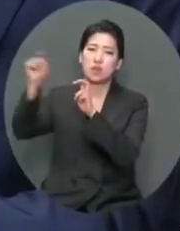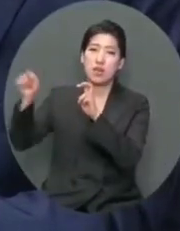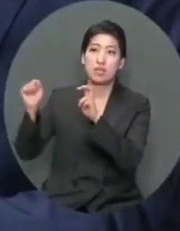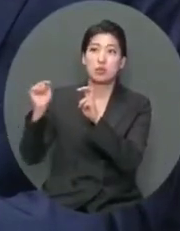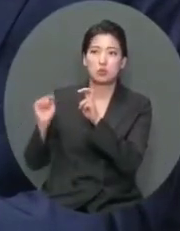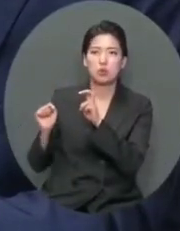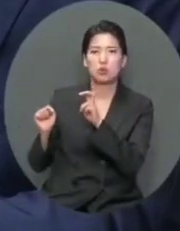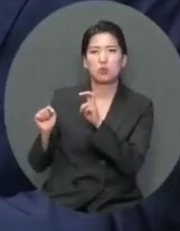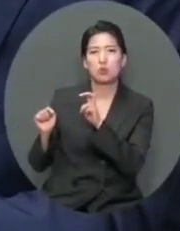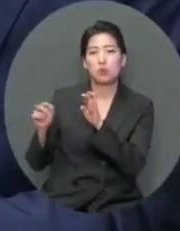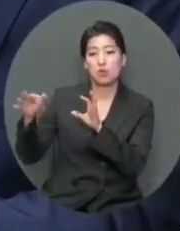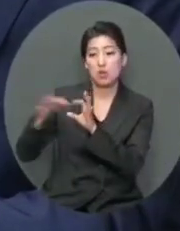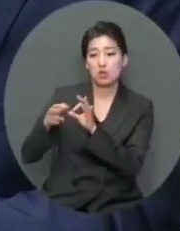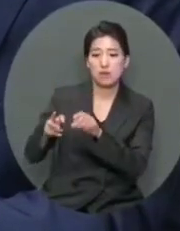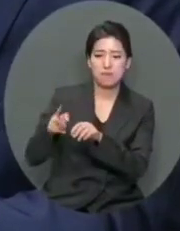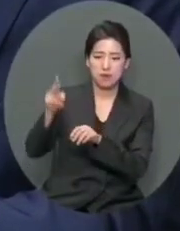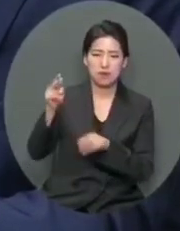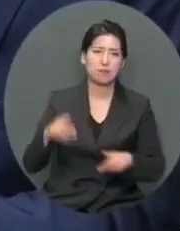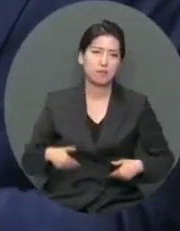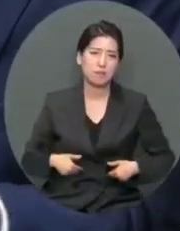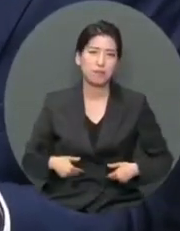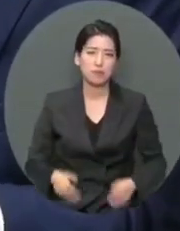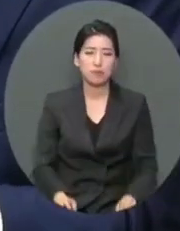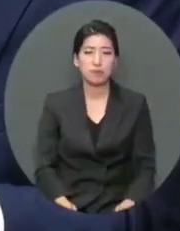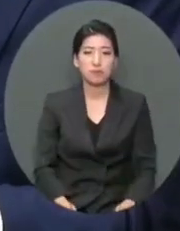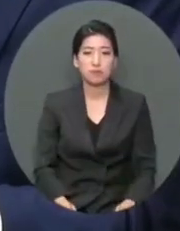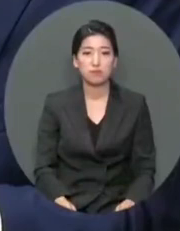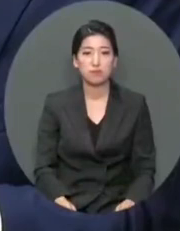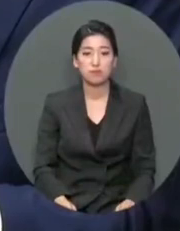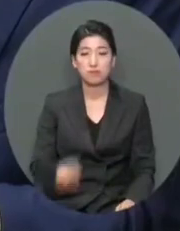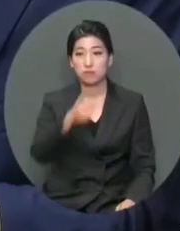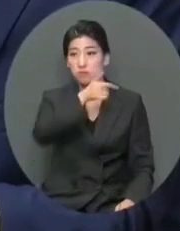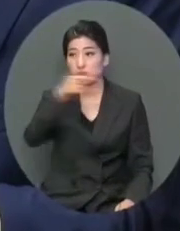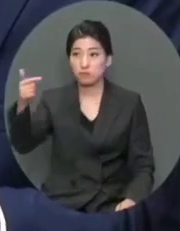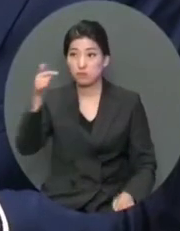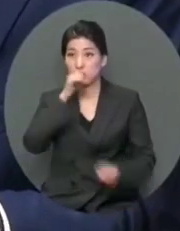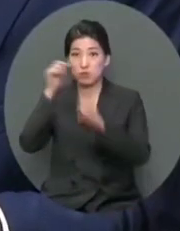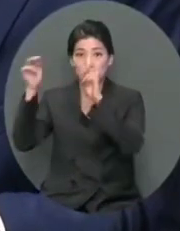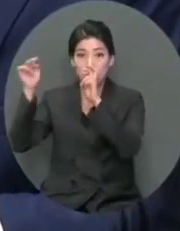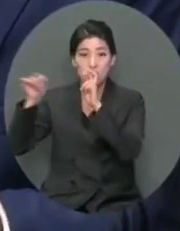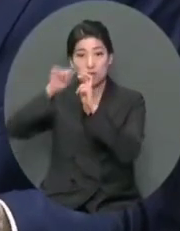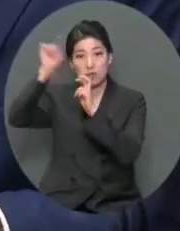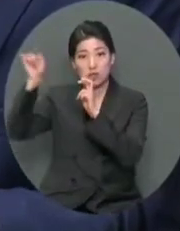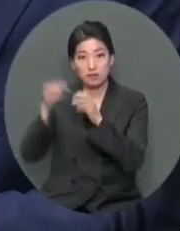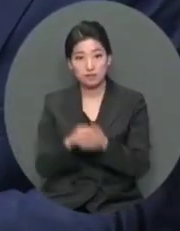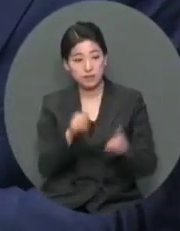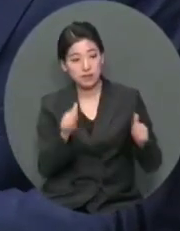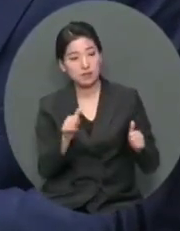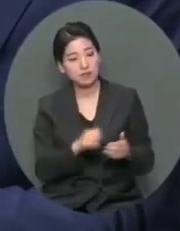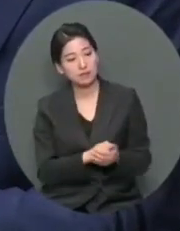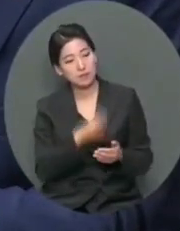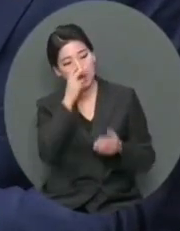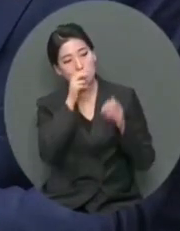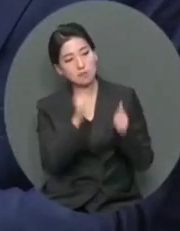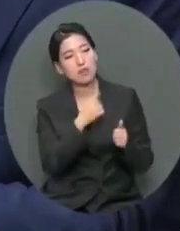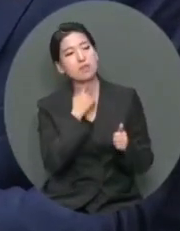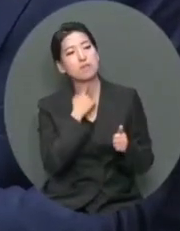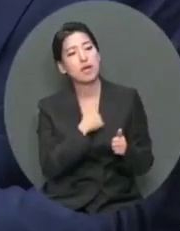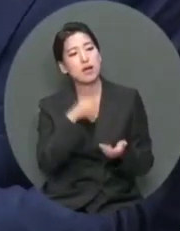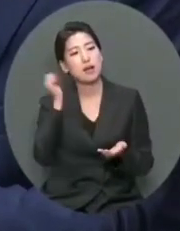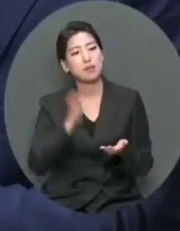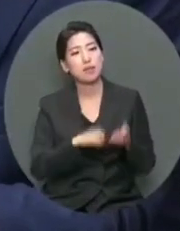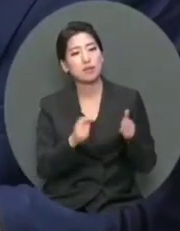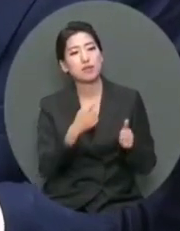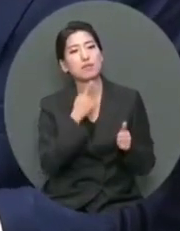판이라고 저는 지금 생각합니다. 그렇지 않습니까? 지금 거의 대형 로펌들이 우리 사법부에서 검사, 판사 출신들